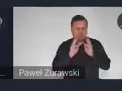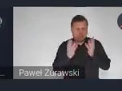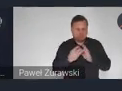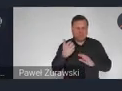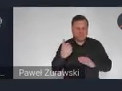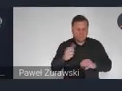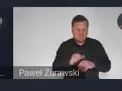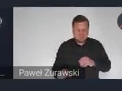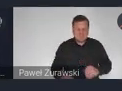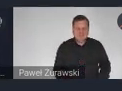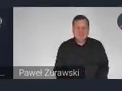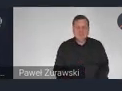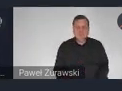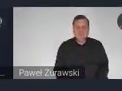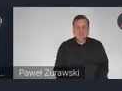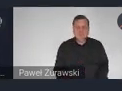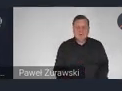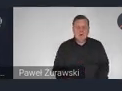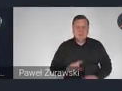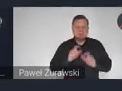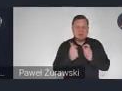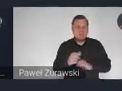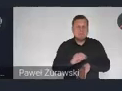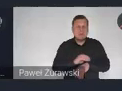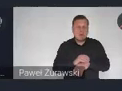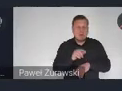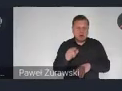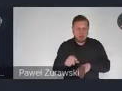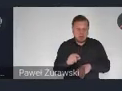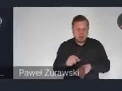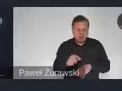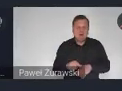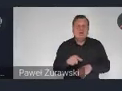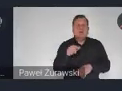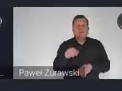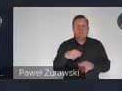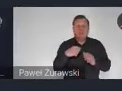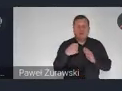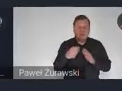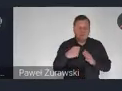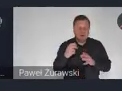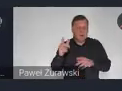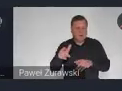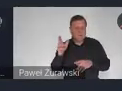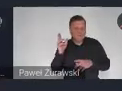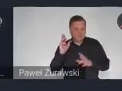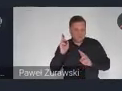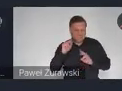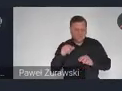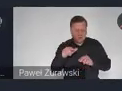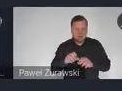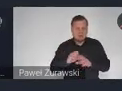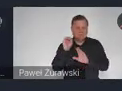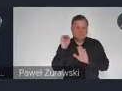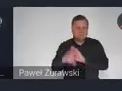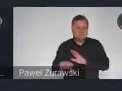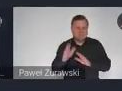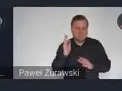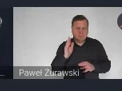a jego treść cały materiał audio i wideo będzie zamieszczone na naszym kanale